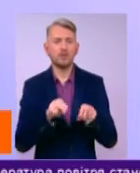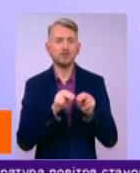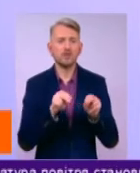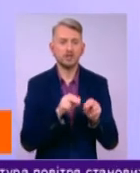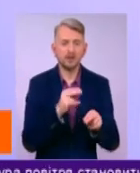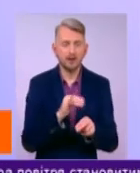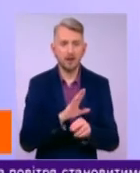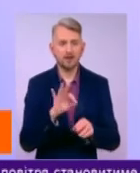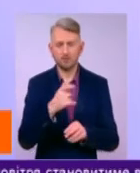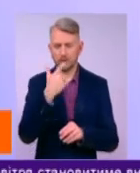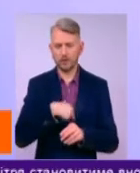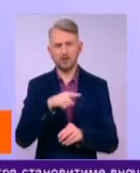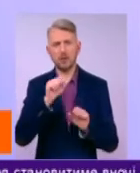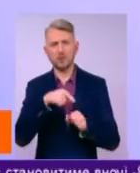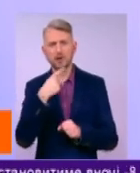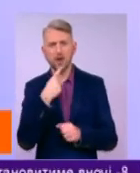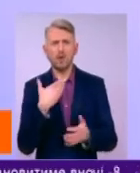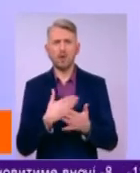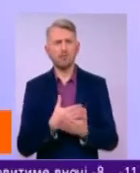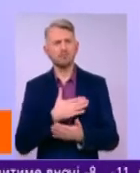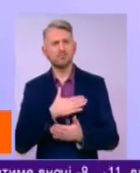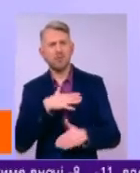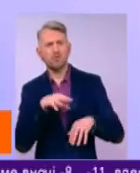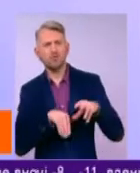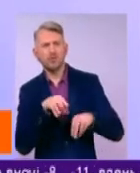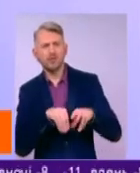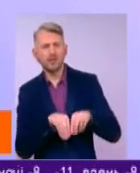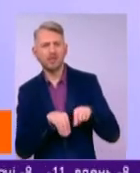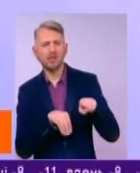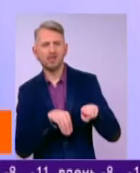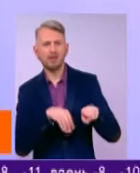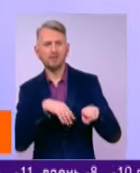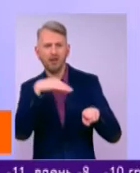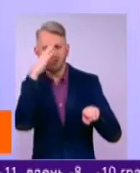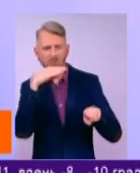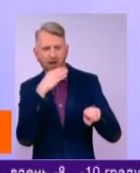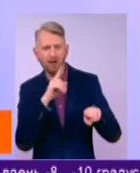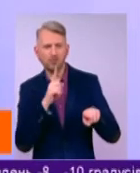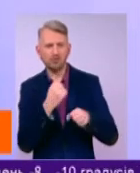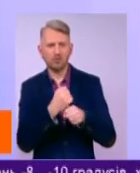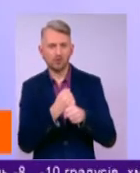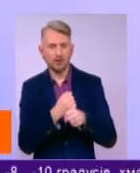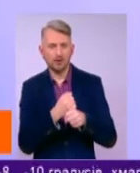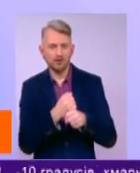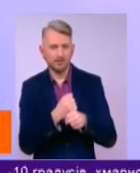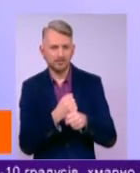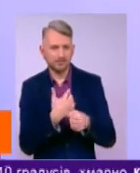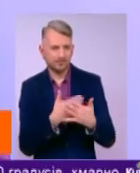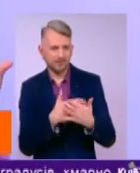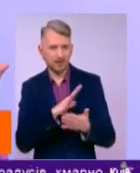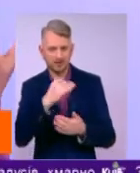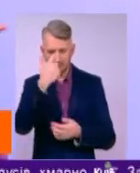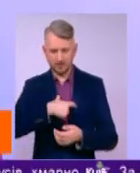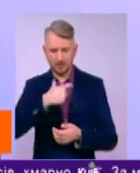але не про себе. Вона може казати, от в мене сусідка, з якою там тато, тето і так. Тобто не про себе,